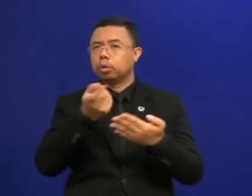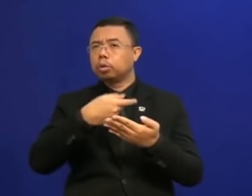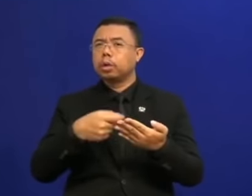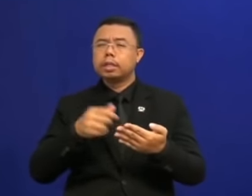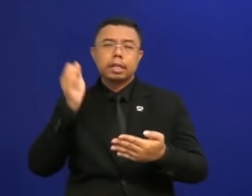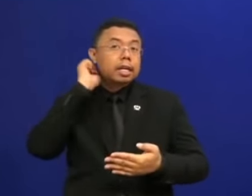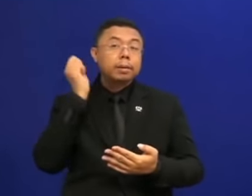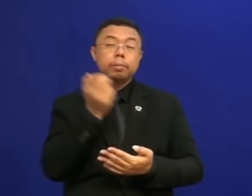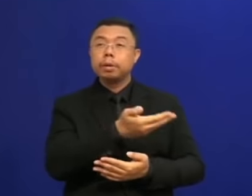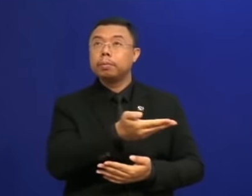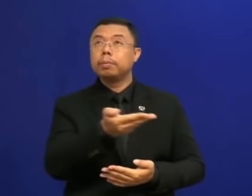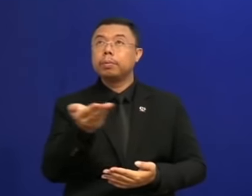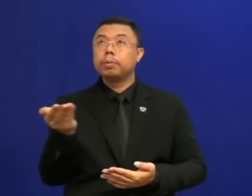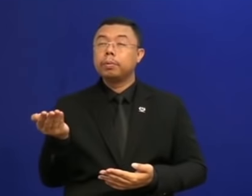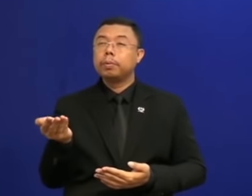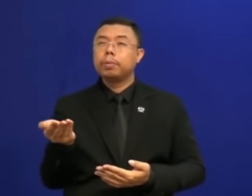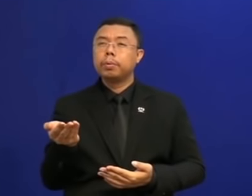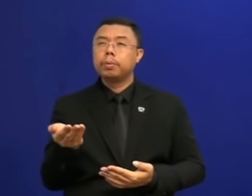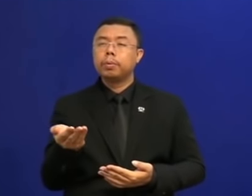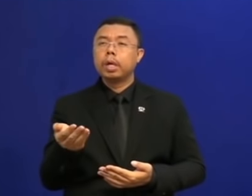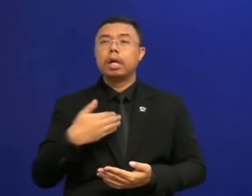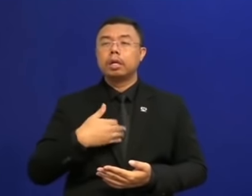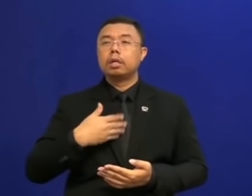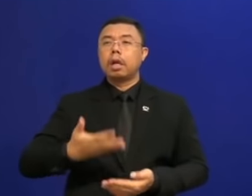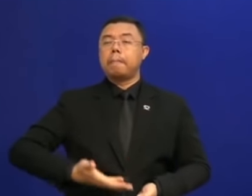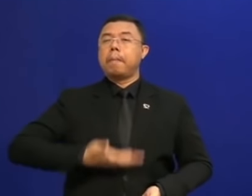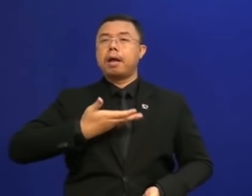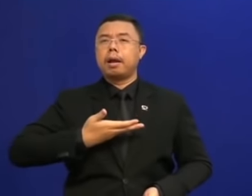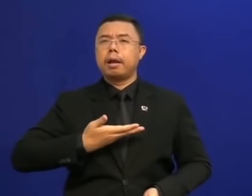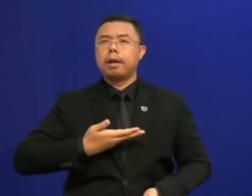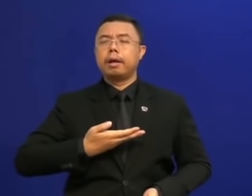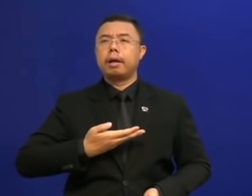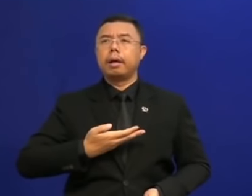tulisan ibu-ibu, saya marah ya